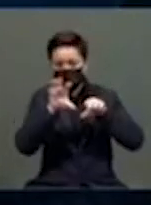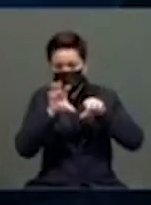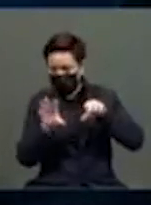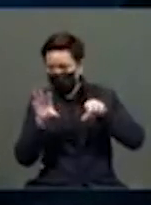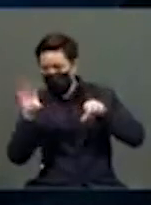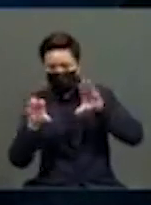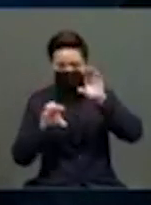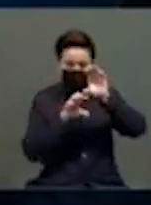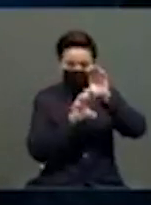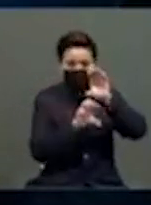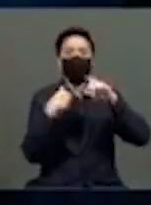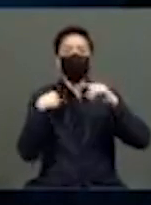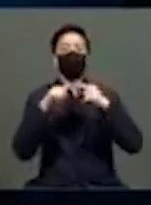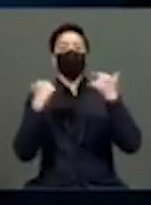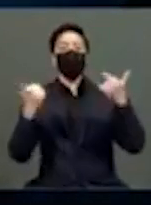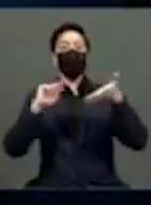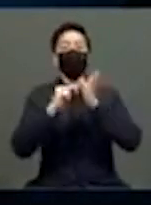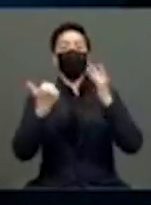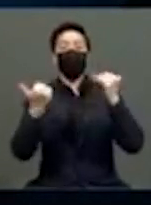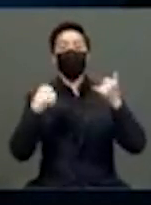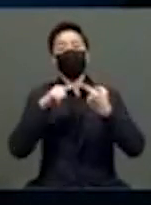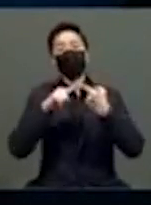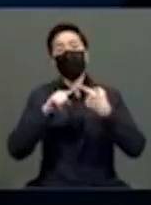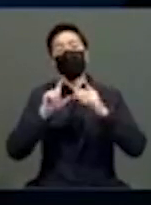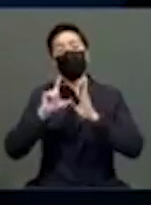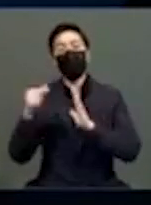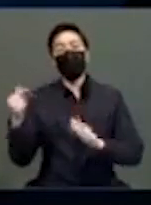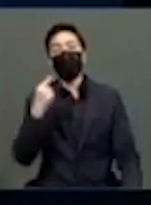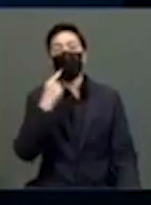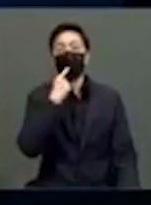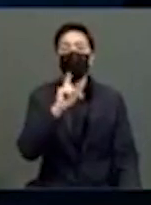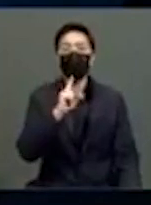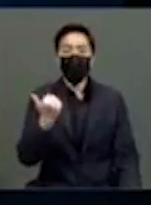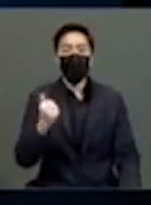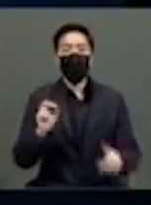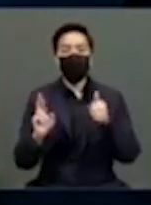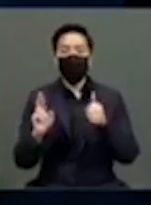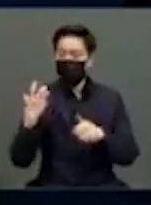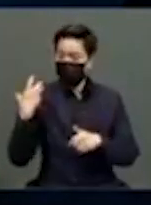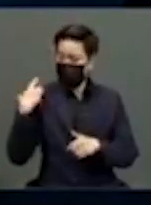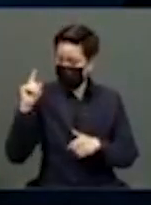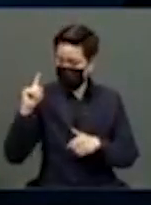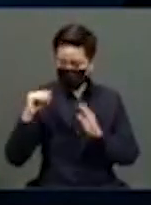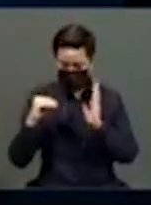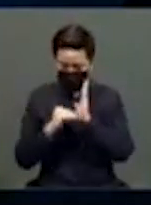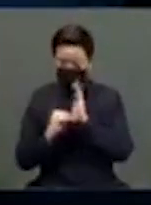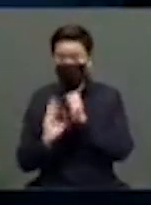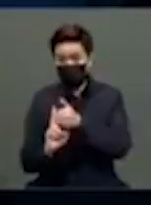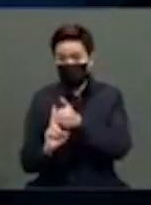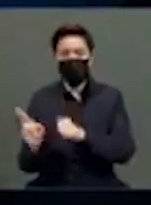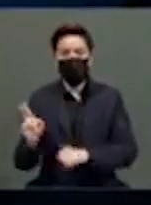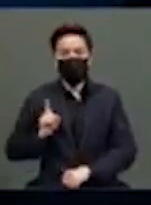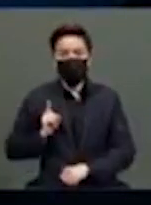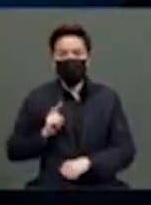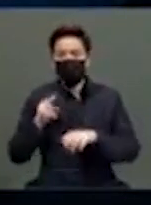พ.ศ.กสพทก็ได้นำเรียนให้ทางท่านรองปลัดกรุงเทพมหานครซึ่งดู